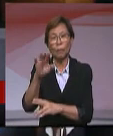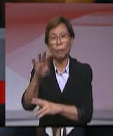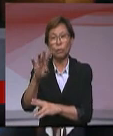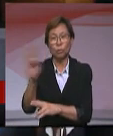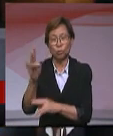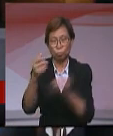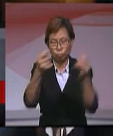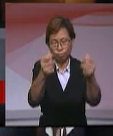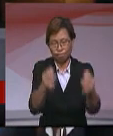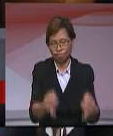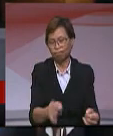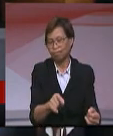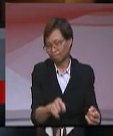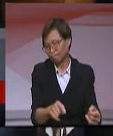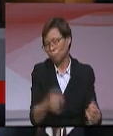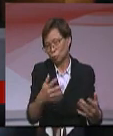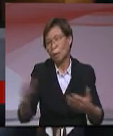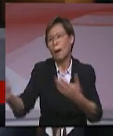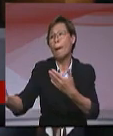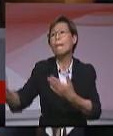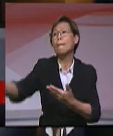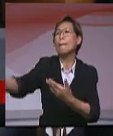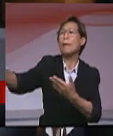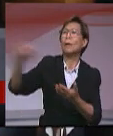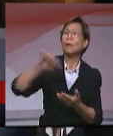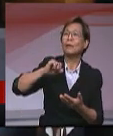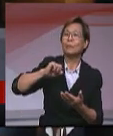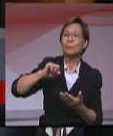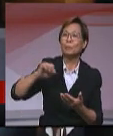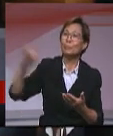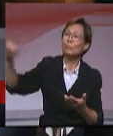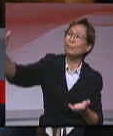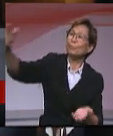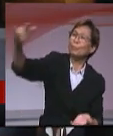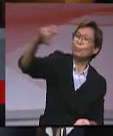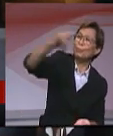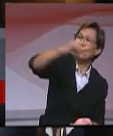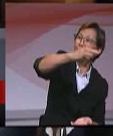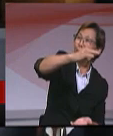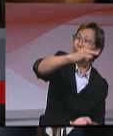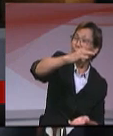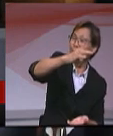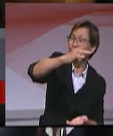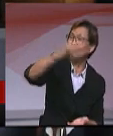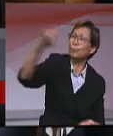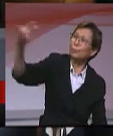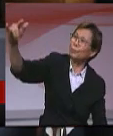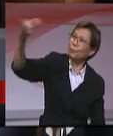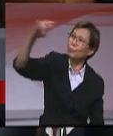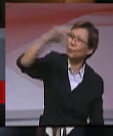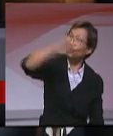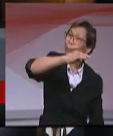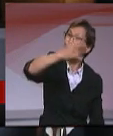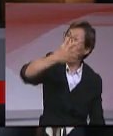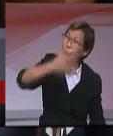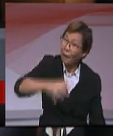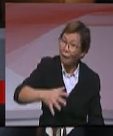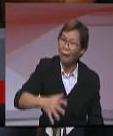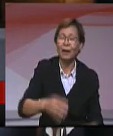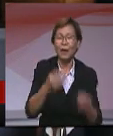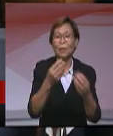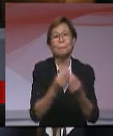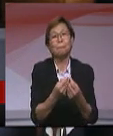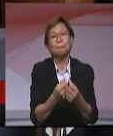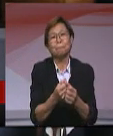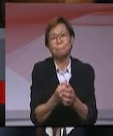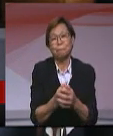46,247 individu telah pulang ke tanah air melalui pintu masuk sempadan antarabangsa. Daripada jumlah